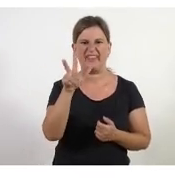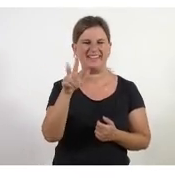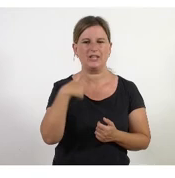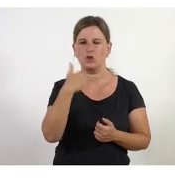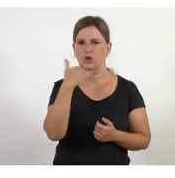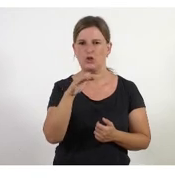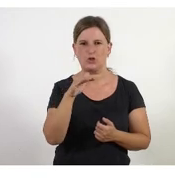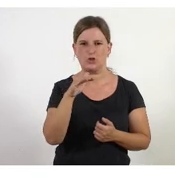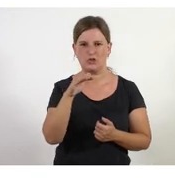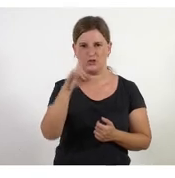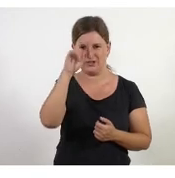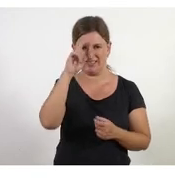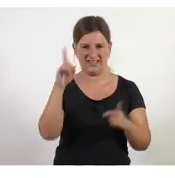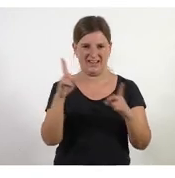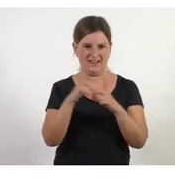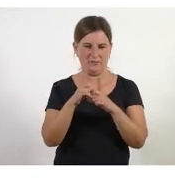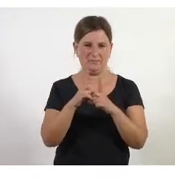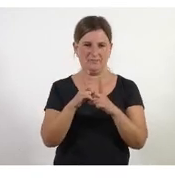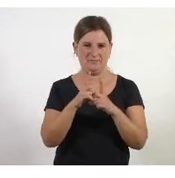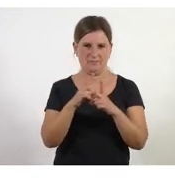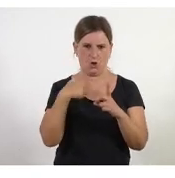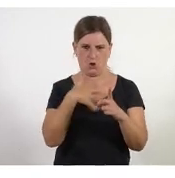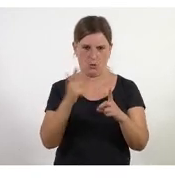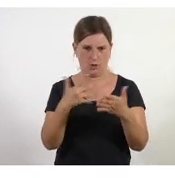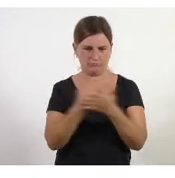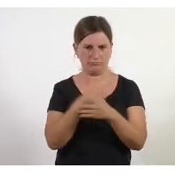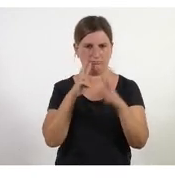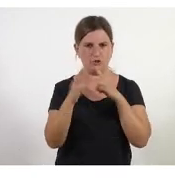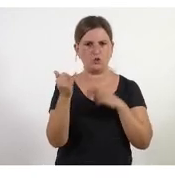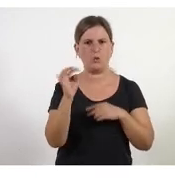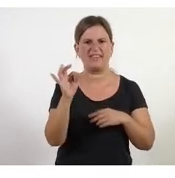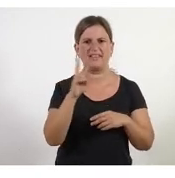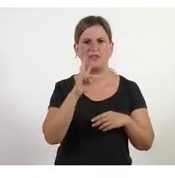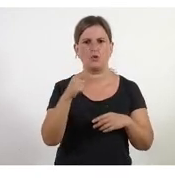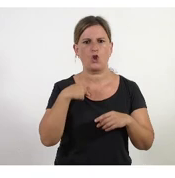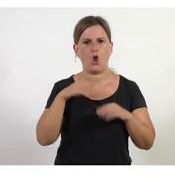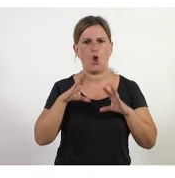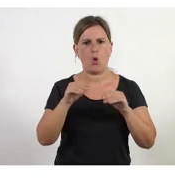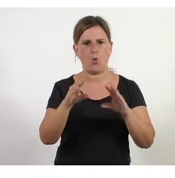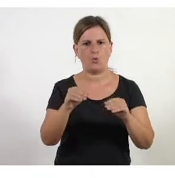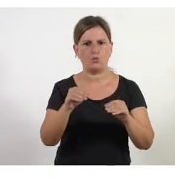les sigles de l'entitat, no ho diré per no equivocar-me, ens comenta que ells utilitzaven l'Omio, que és una entitat